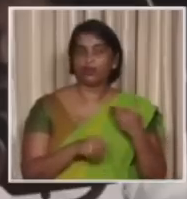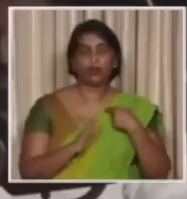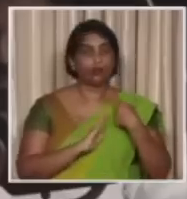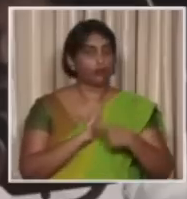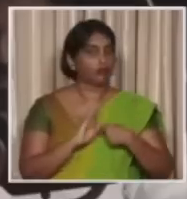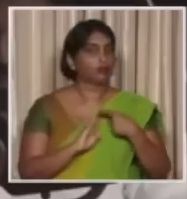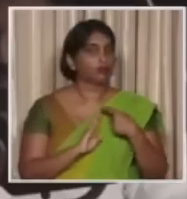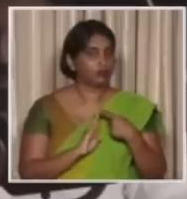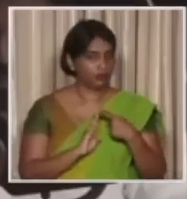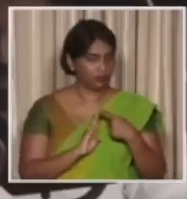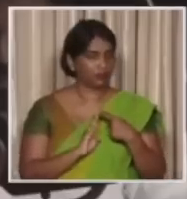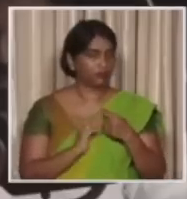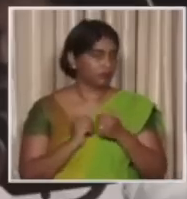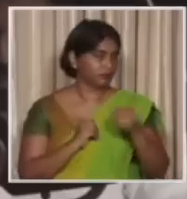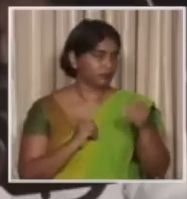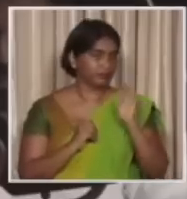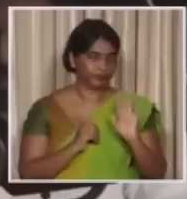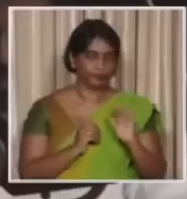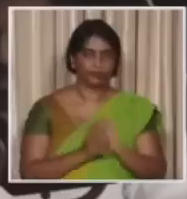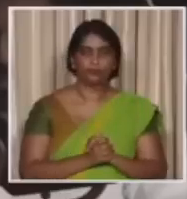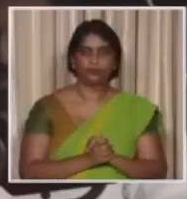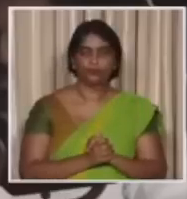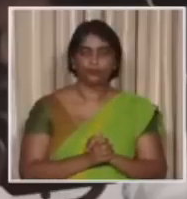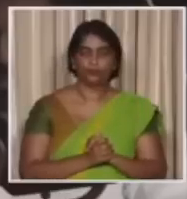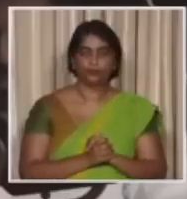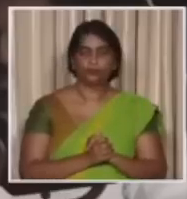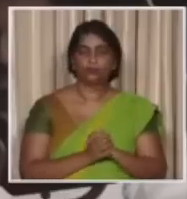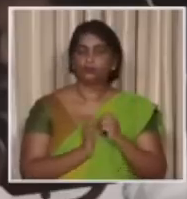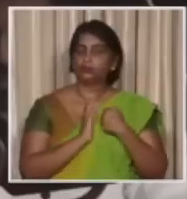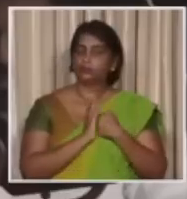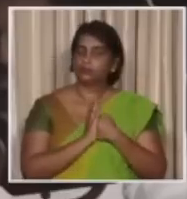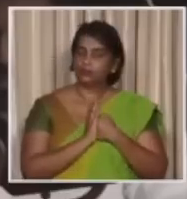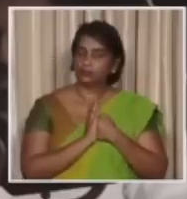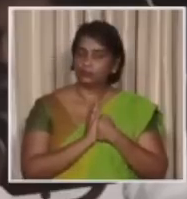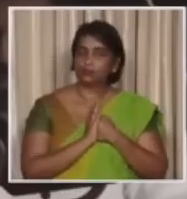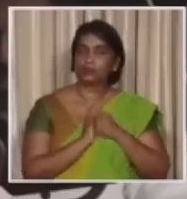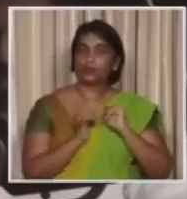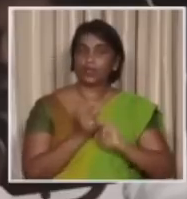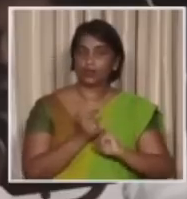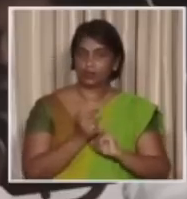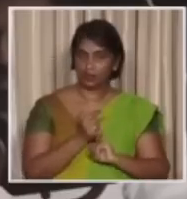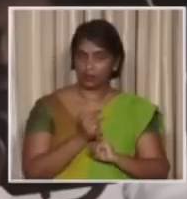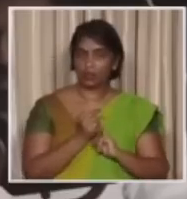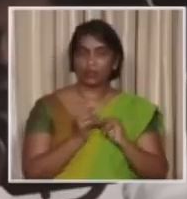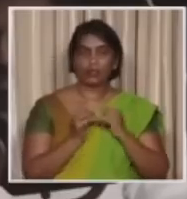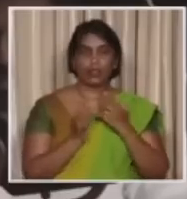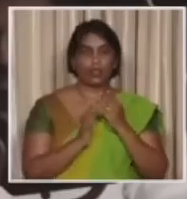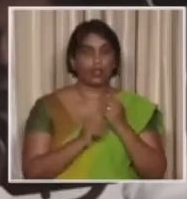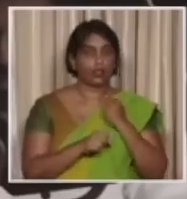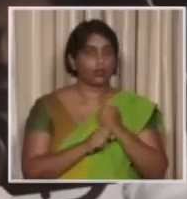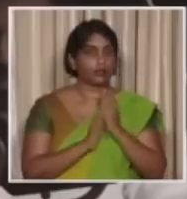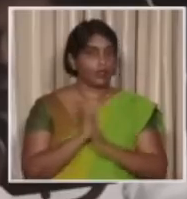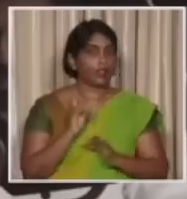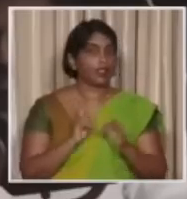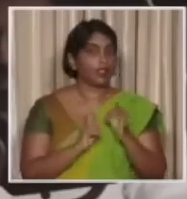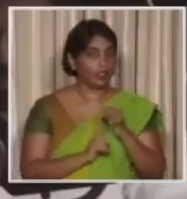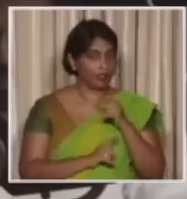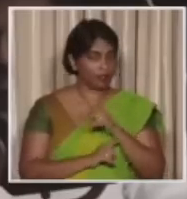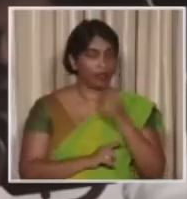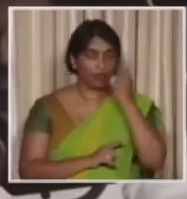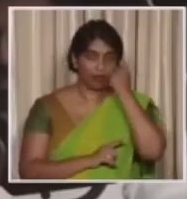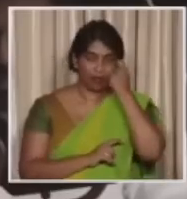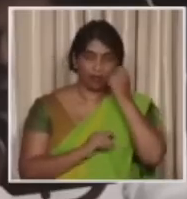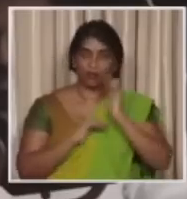රට පත්වනවාද කියා. දැන් ගරු ශ්‍රේහන් සේමසිංහ රාජ්‍ය අමාත්‍යවරයාගේ